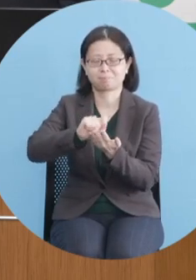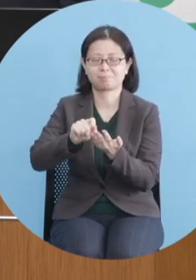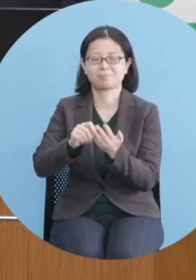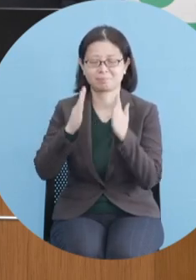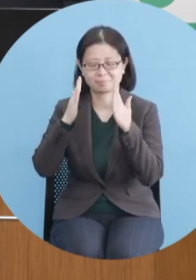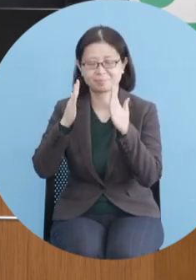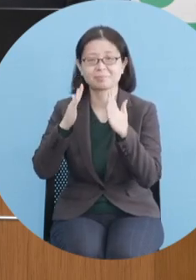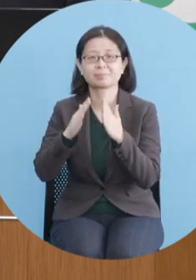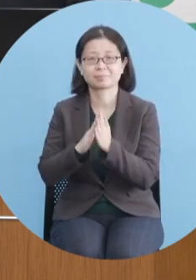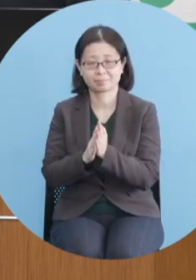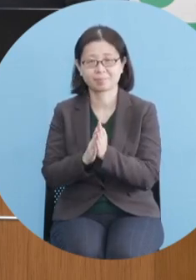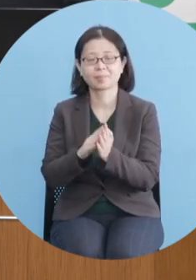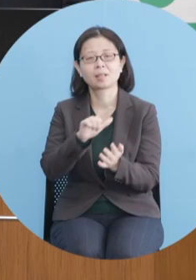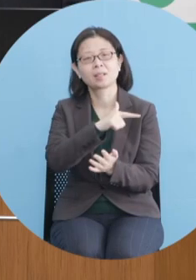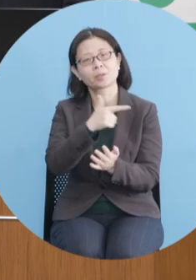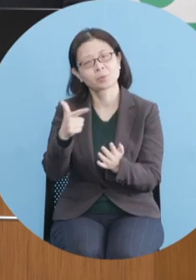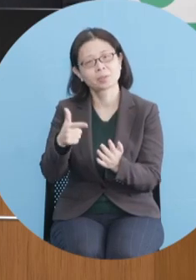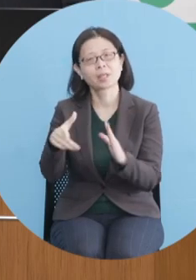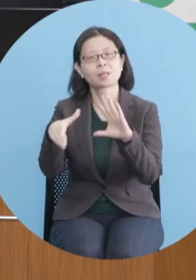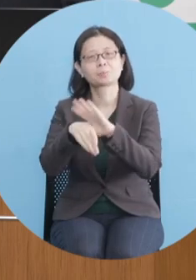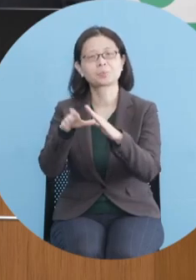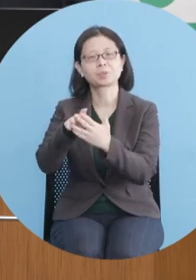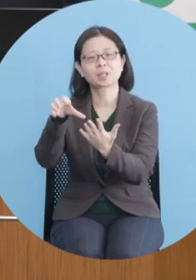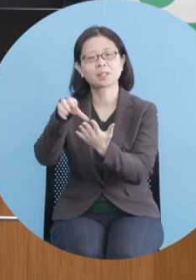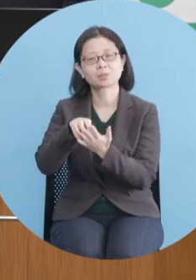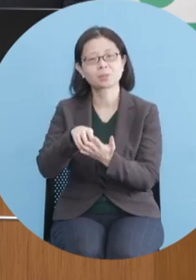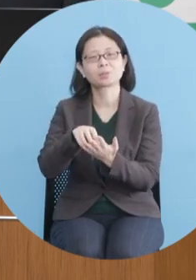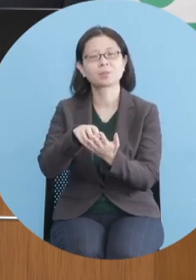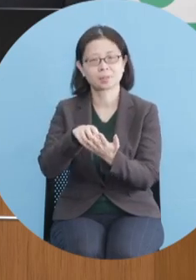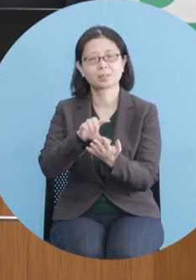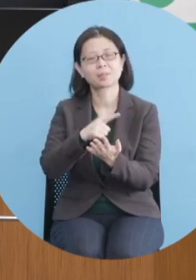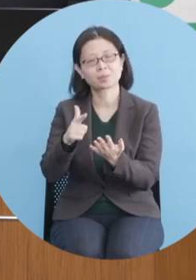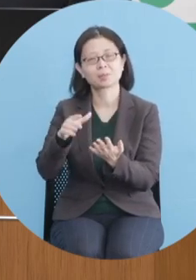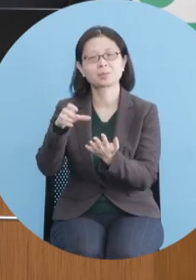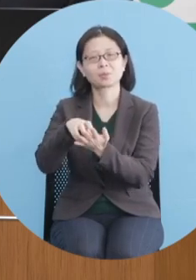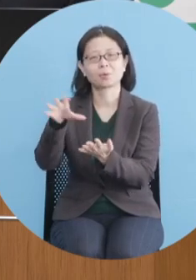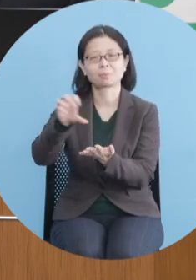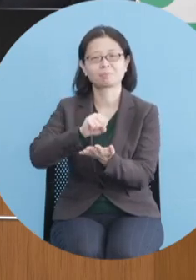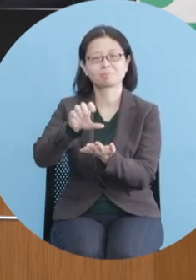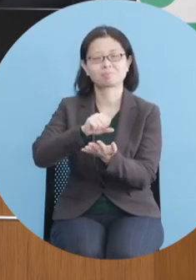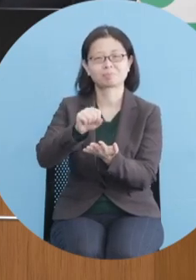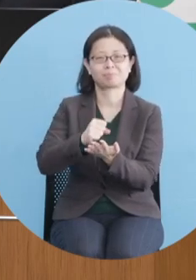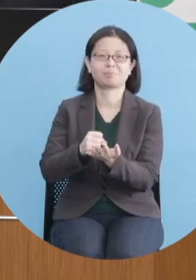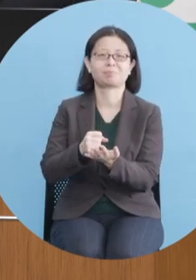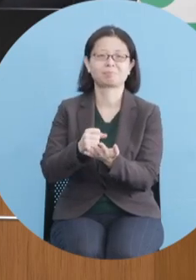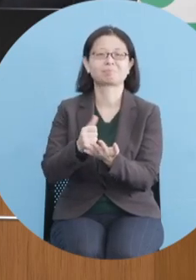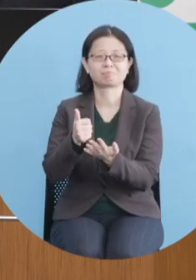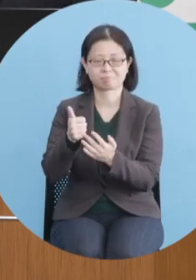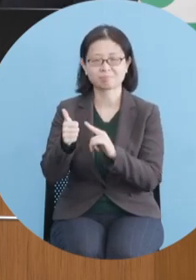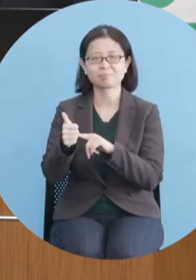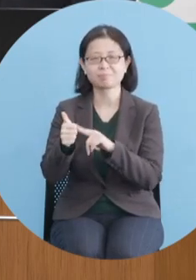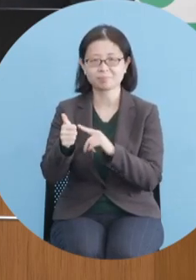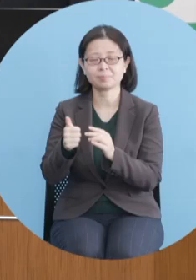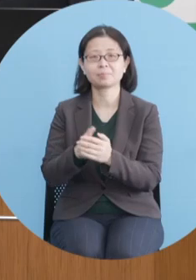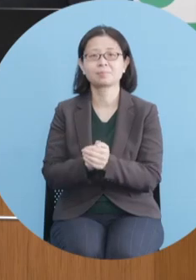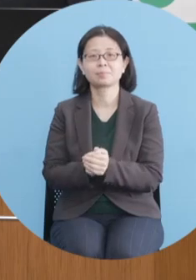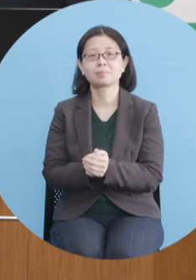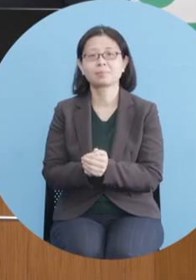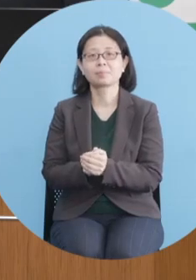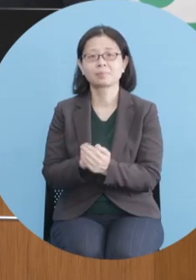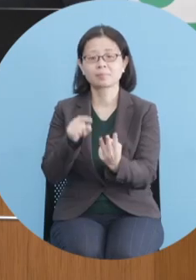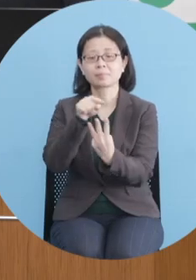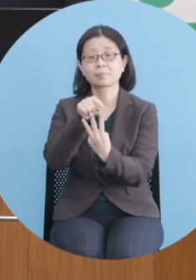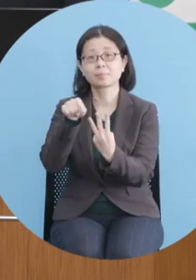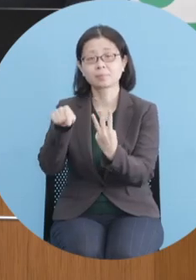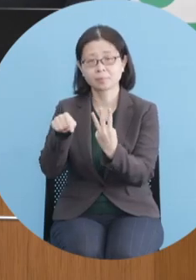省始め多くな多くの受賞もされているところでえございますえこの作品について